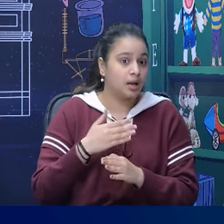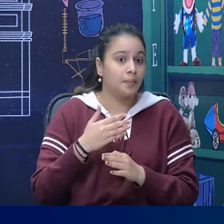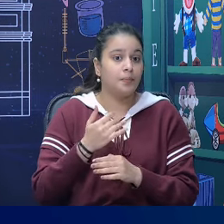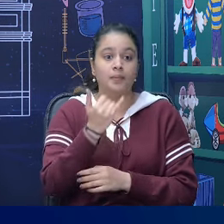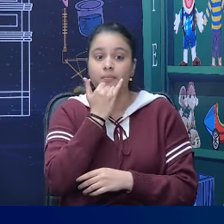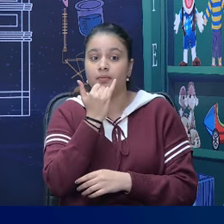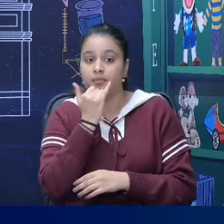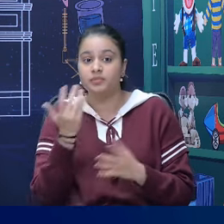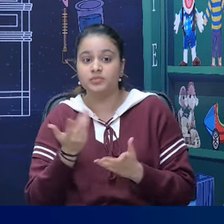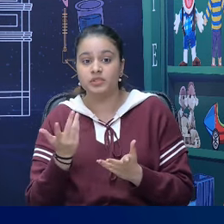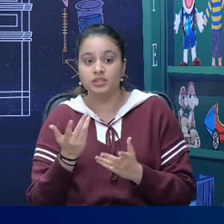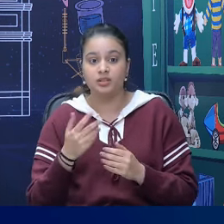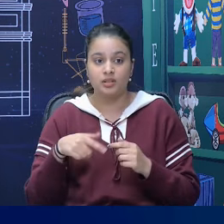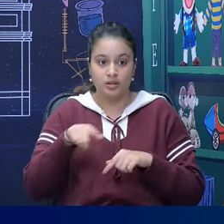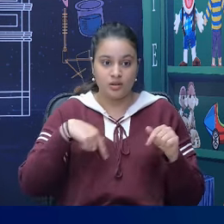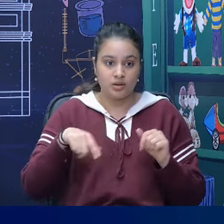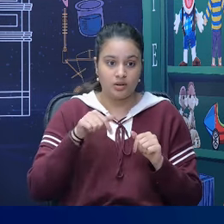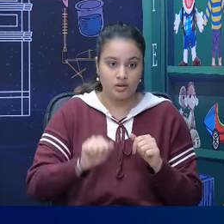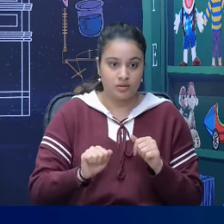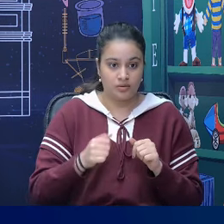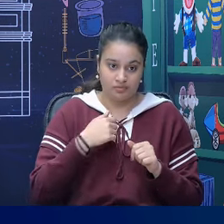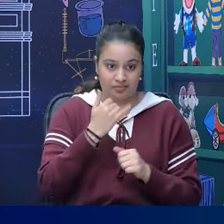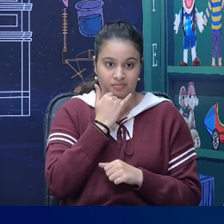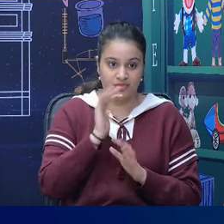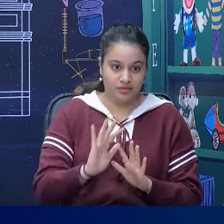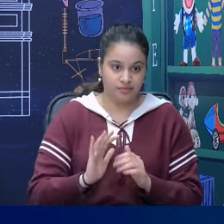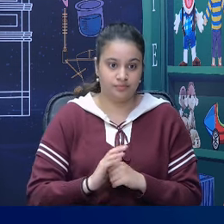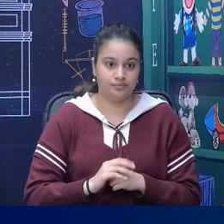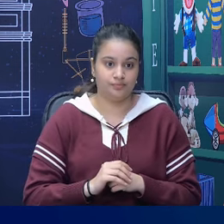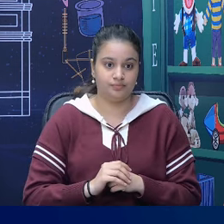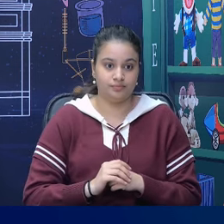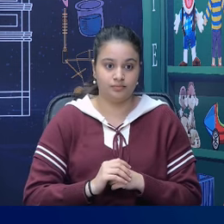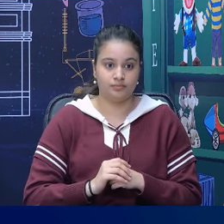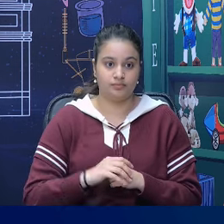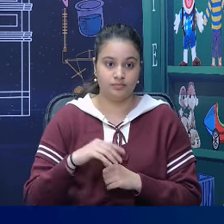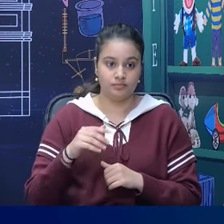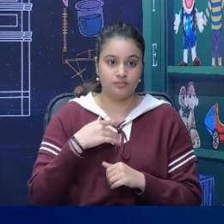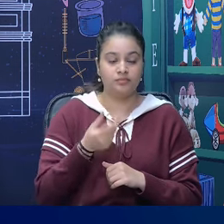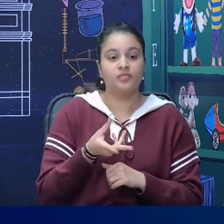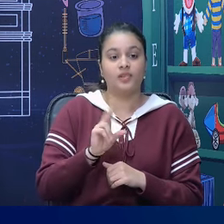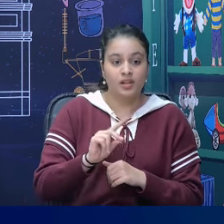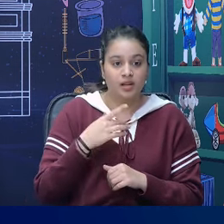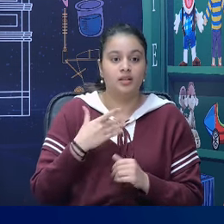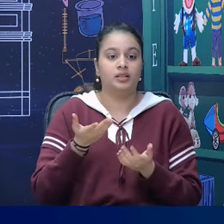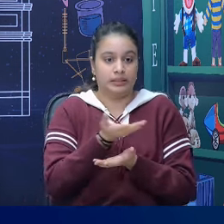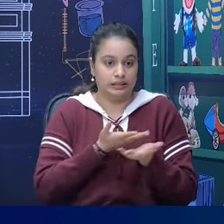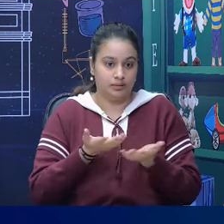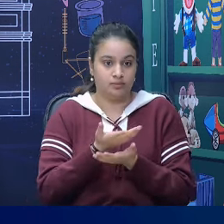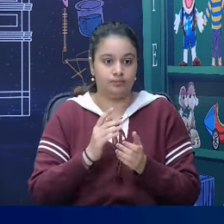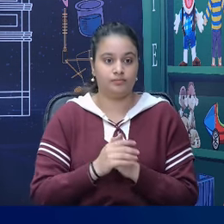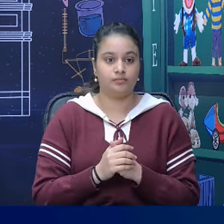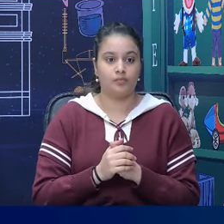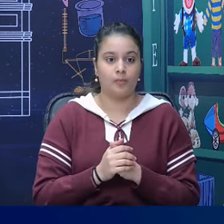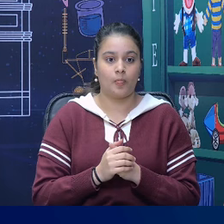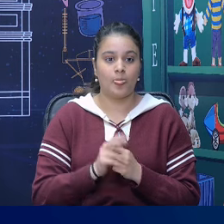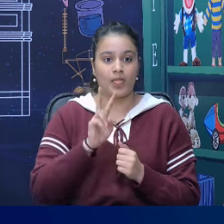गलतियां हमारे साथ भी हुई है अभी हुई है जी मैंने इसीलिए इसको दोबारा बोला है कि हम उस परे चर्चा करें जैसे आपने बोला ट